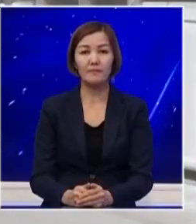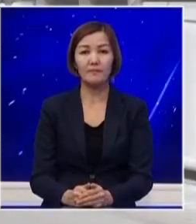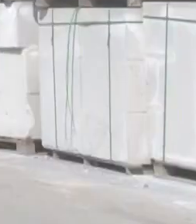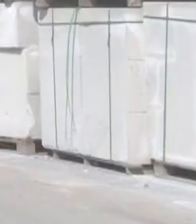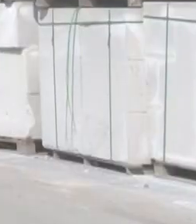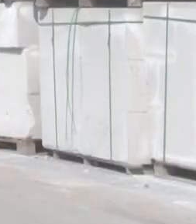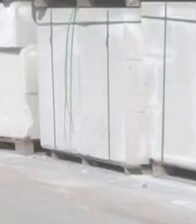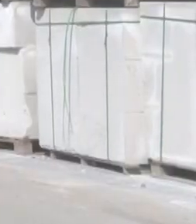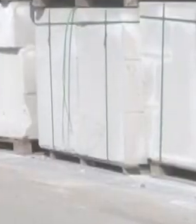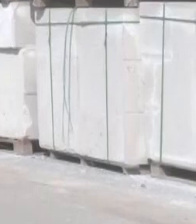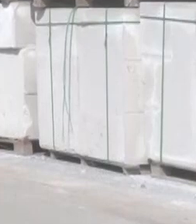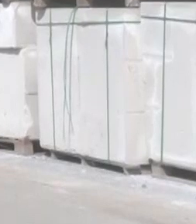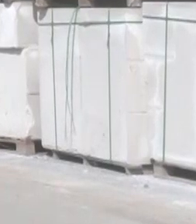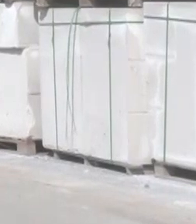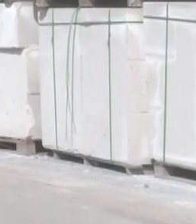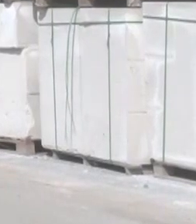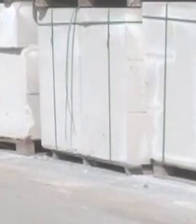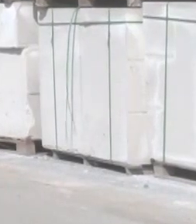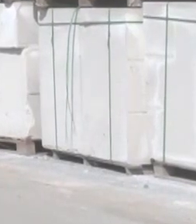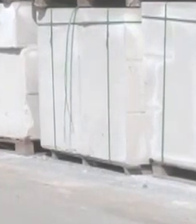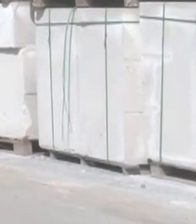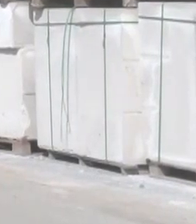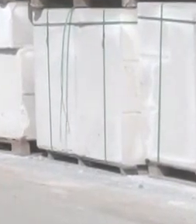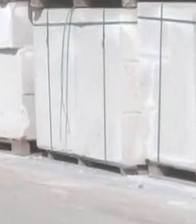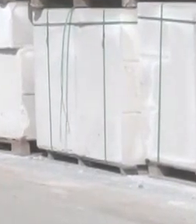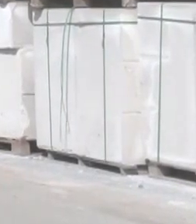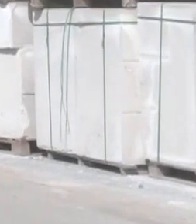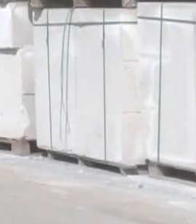Жетісу арнасы, Алматы облысынан.